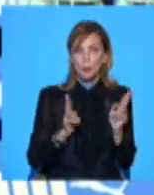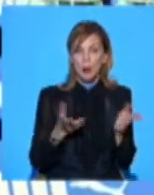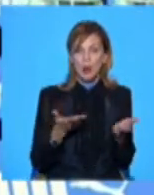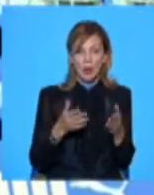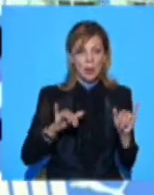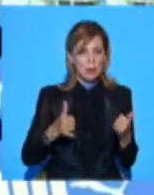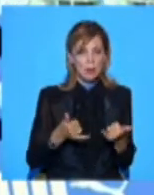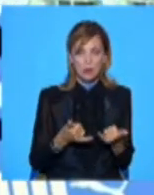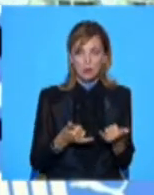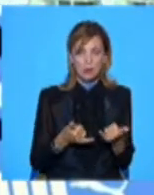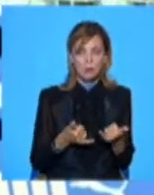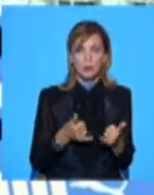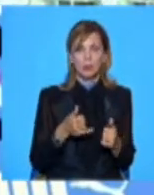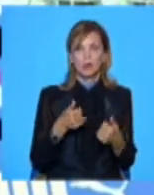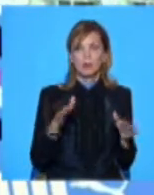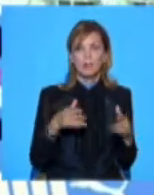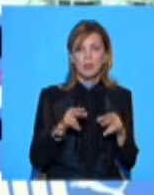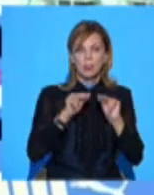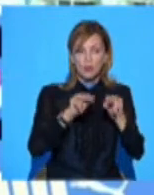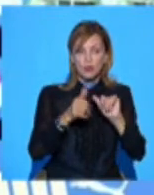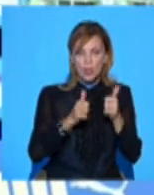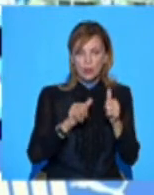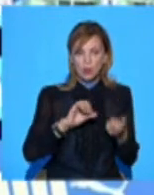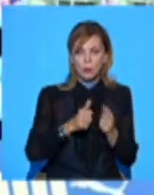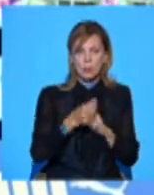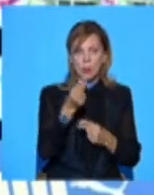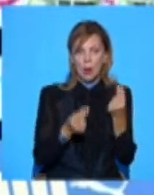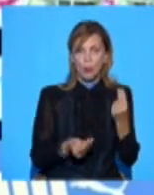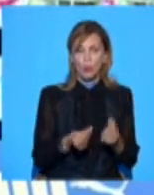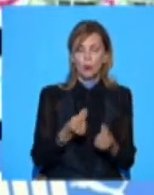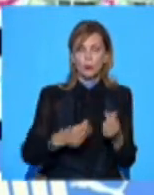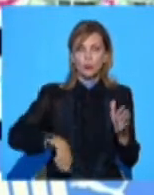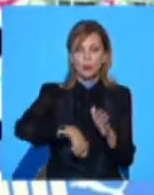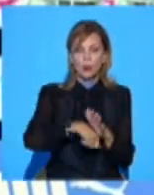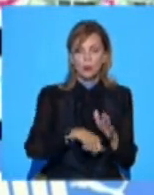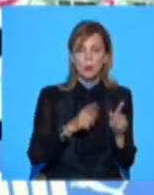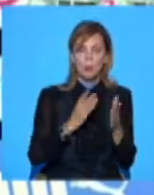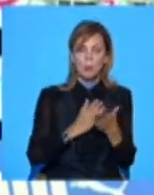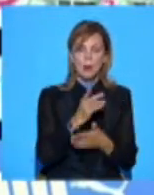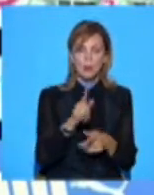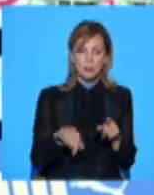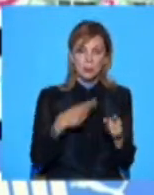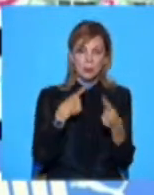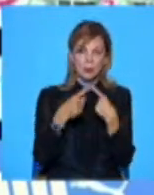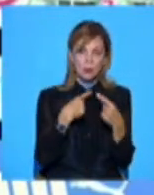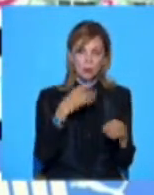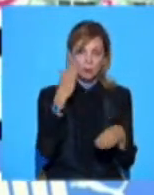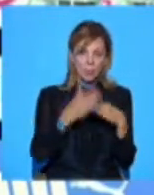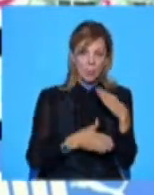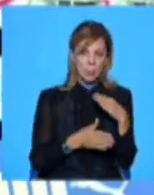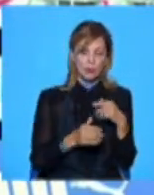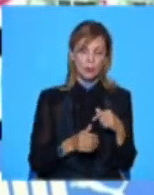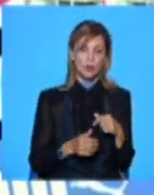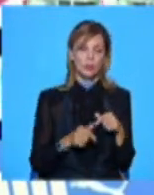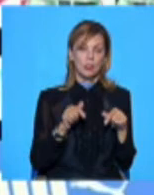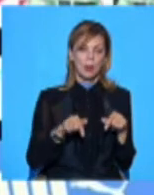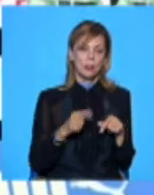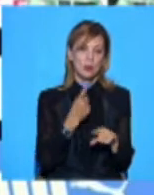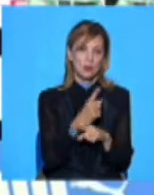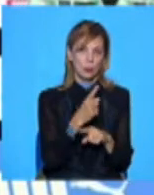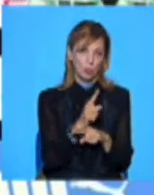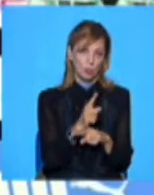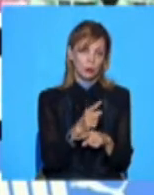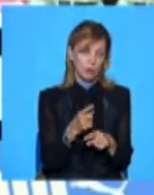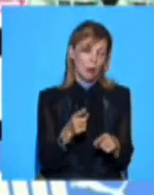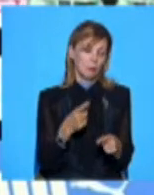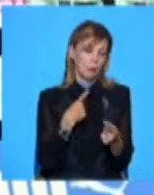sportiv. Că e antrenor, că e fotbalist, întotdeauna se discută la sfârșit de sezon aceste lucruri. Domnul Rotaru, ați mai vorbit? Bineînțeles că vorbesc. De